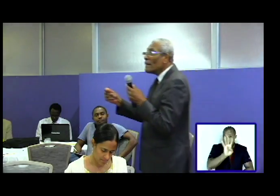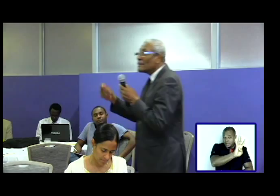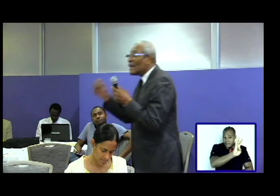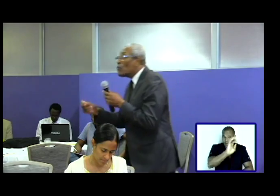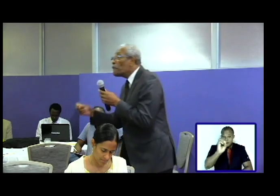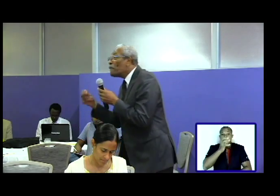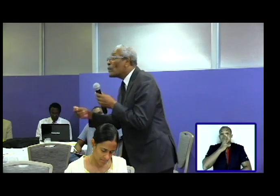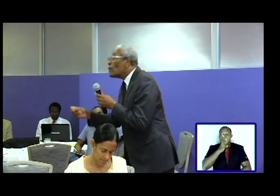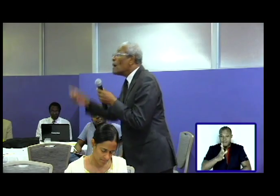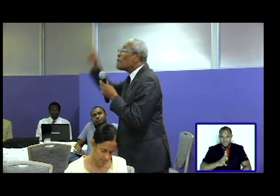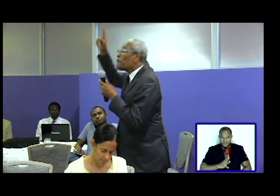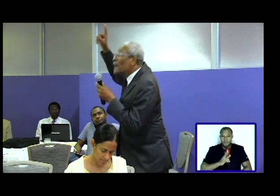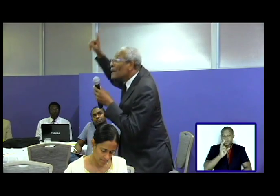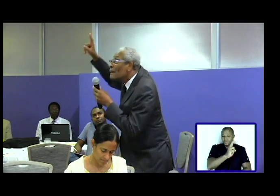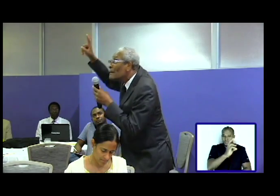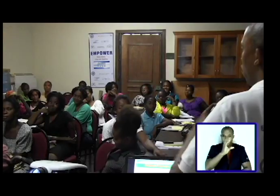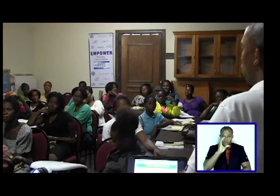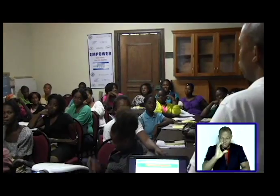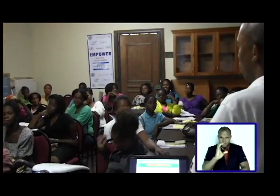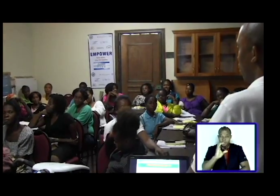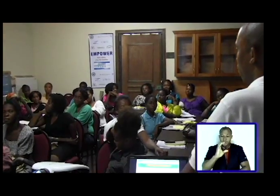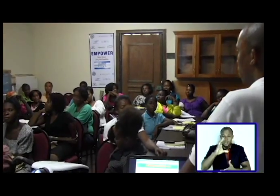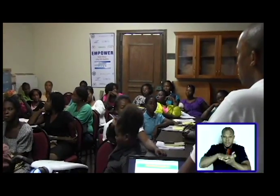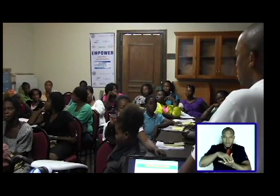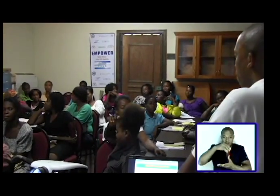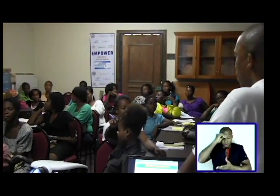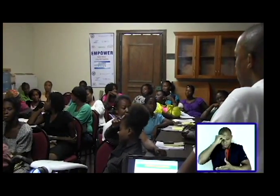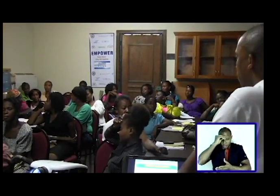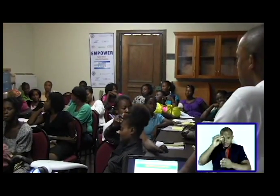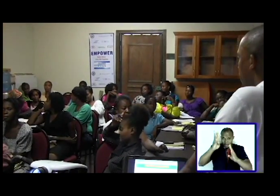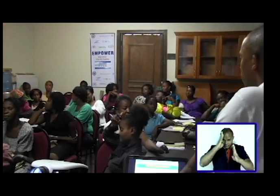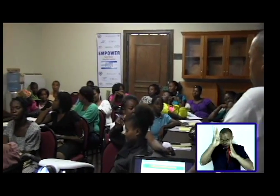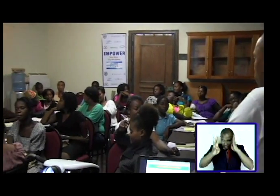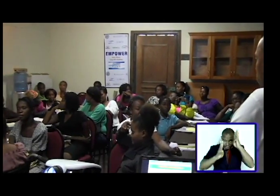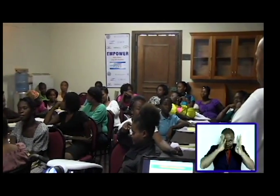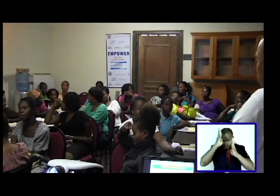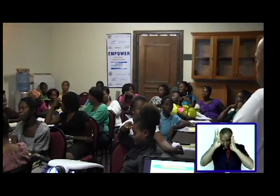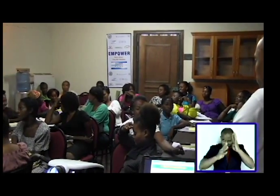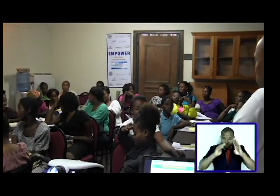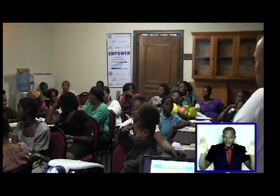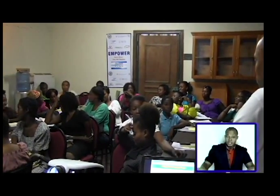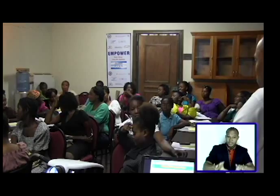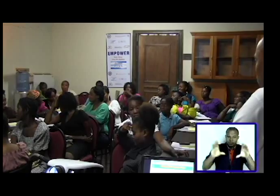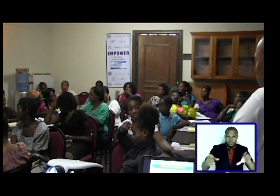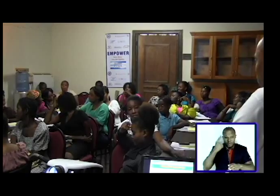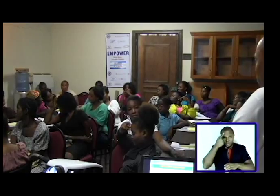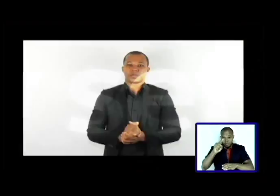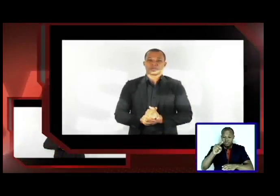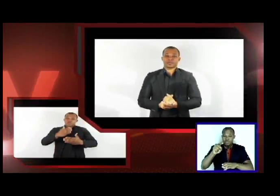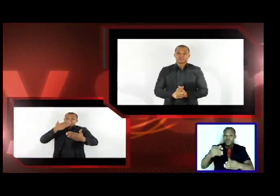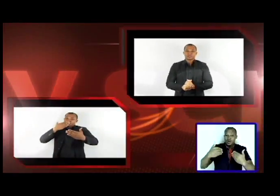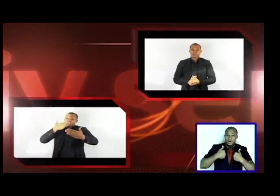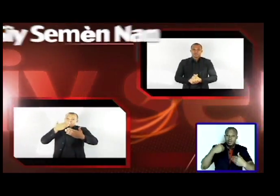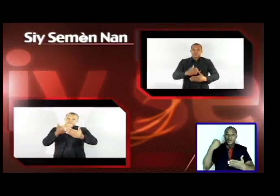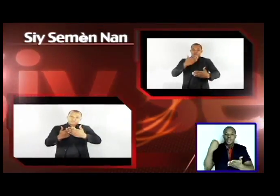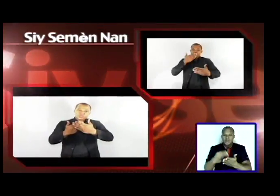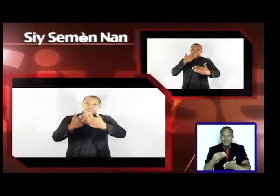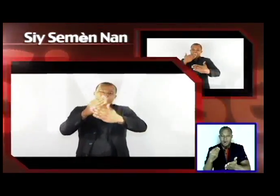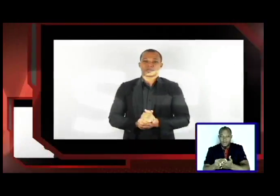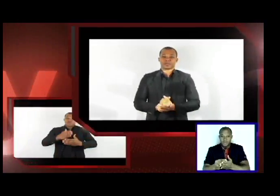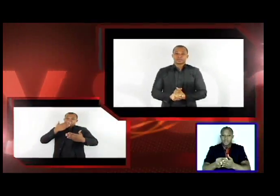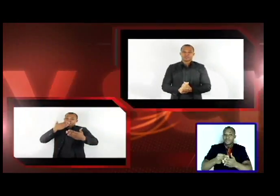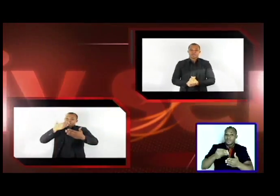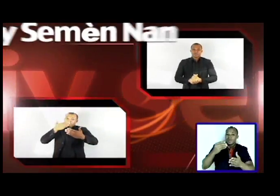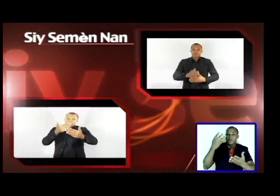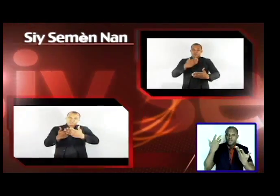apprendre comment yon ka mette sous pied yon activité pour permettre yon rentrer l'argent. Dans fin émission n'a gagné mot c'est maintenant